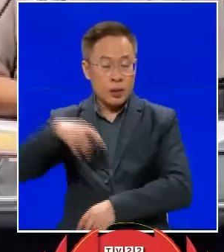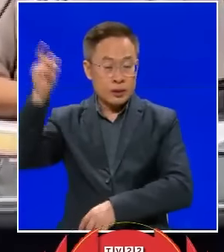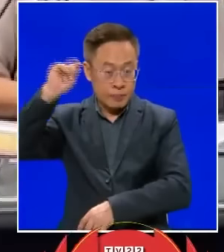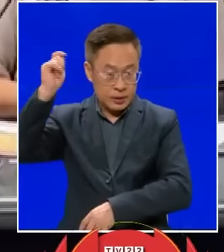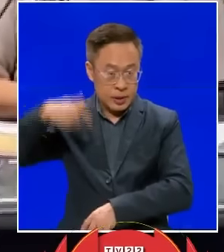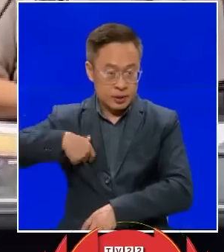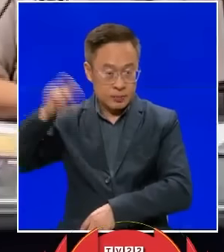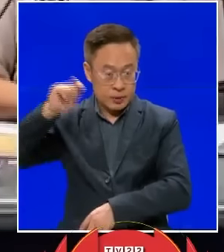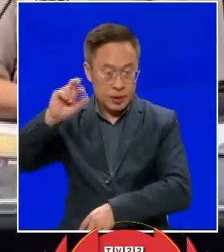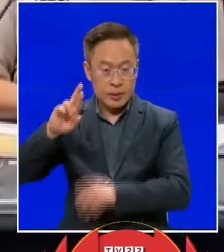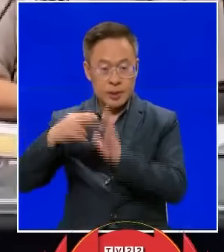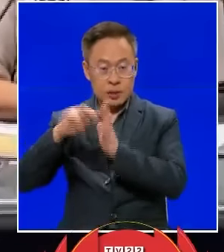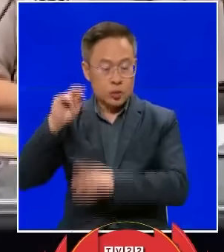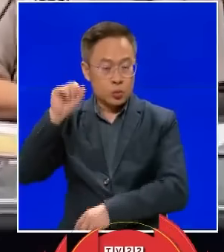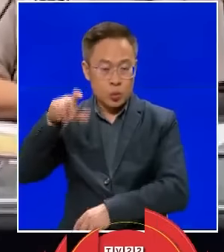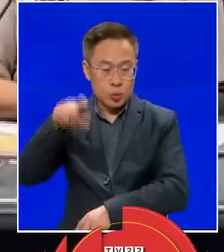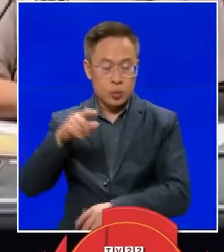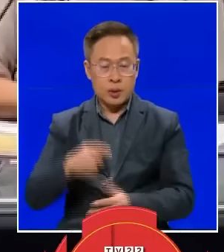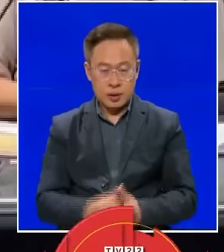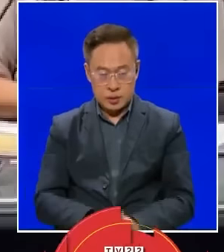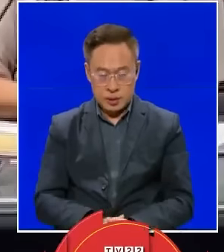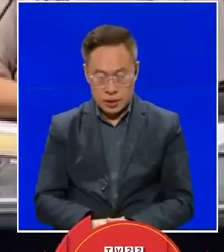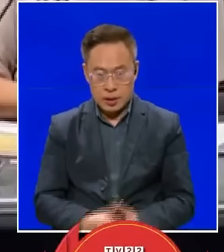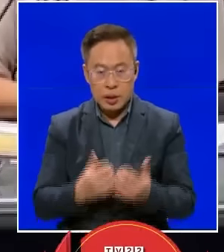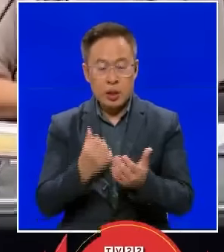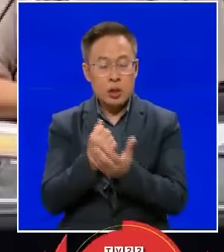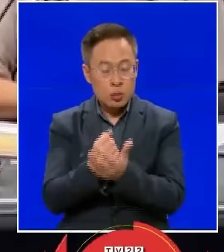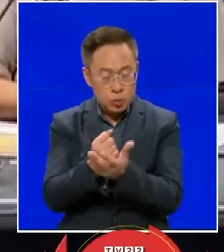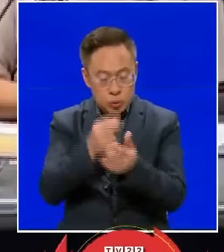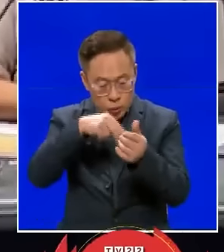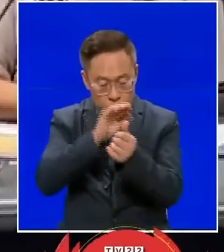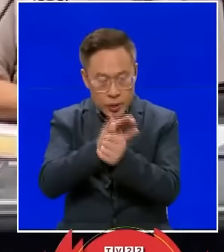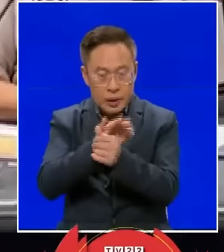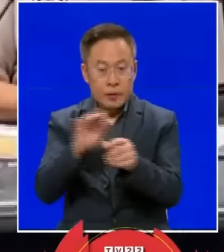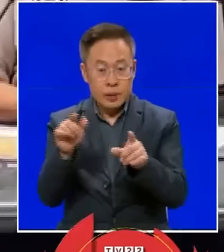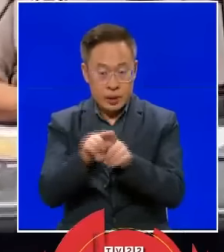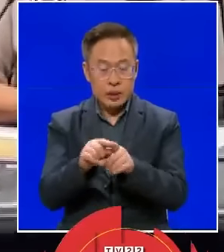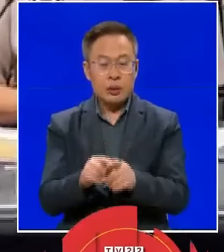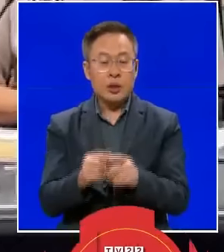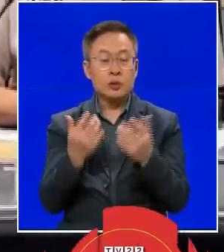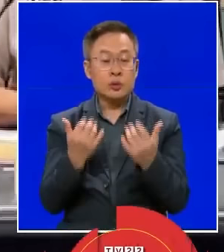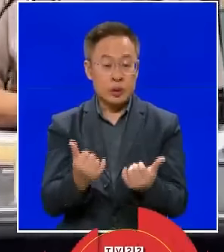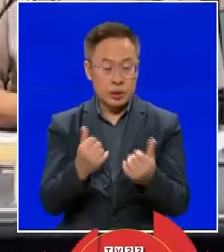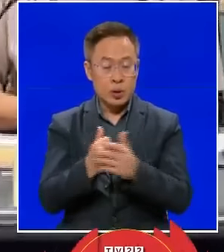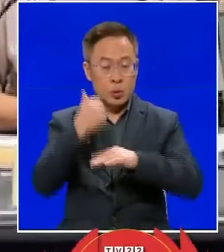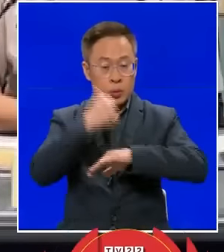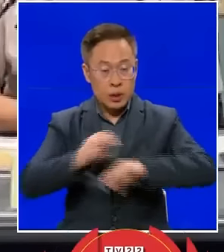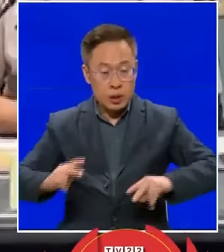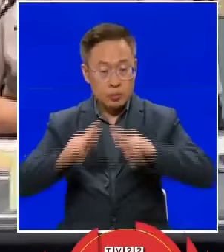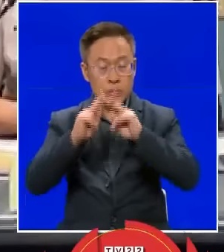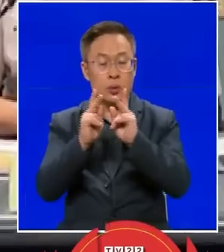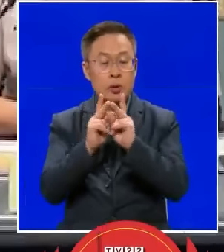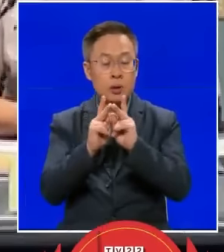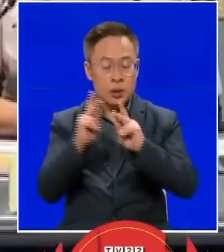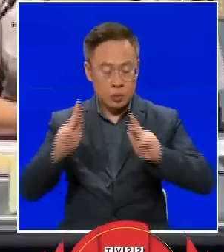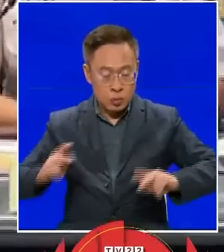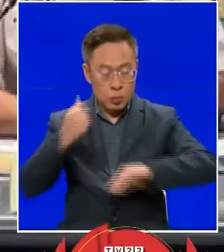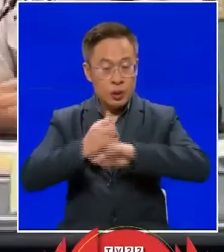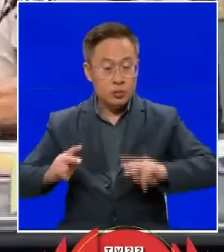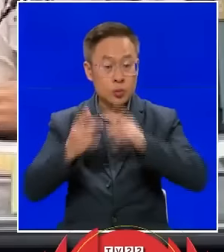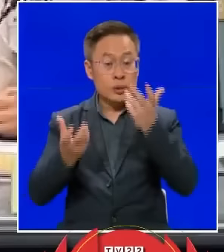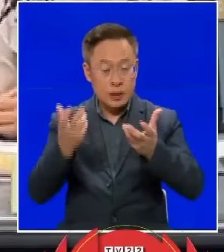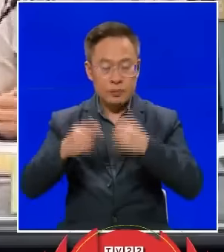ระวังมีการรักษาอาการของบุ้งอย่างใกล้ชิดเพื่อความโปร่งใสนะครับก็มีการตั้งคณะกรรมการตรวจสอบข้อเท็จจริงส่วนสาเหตุการเสียชีวิตก็เดี๋ยว